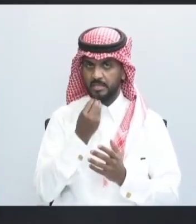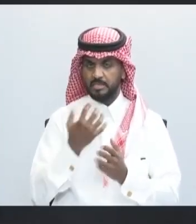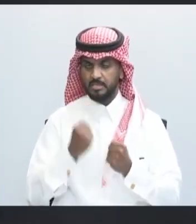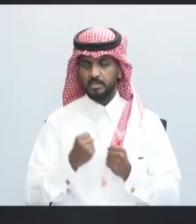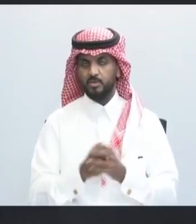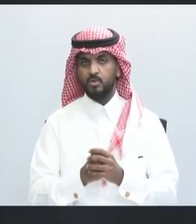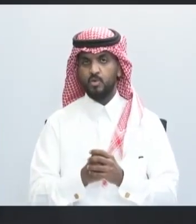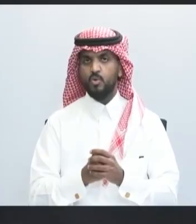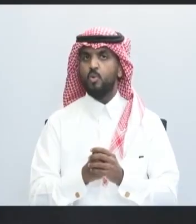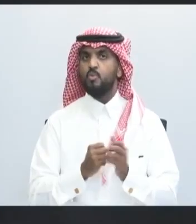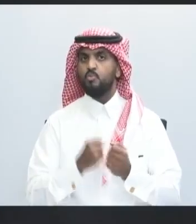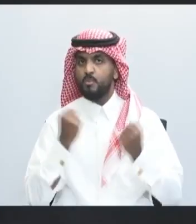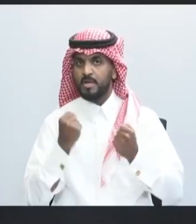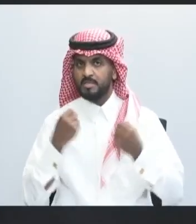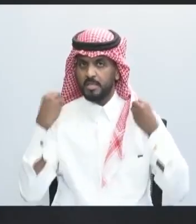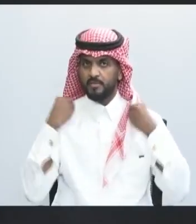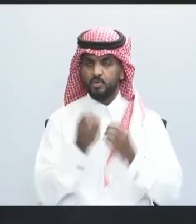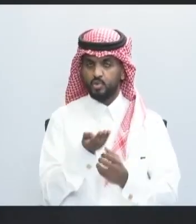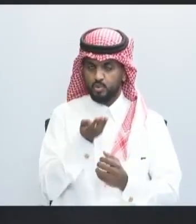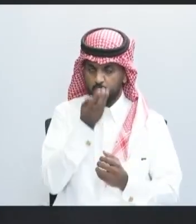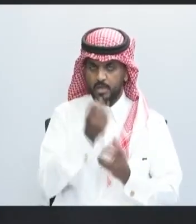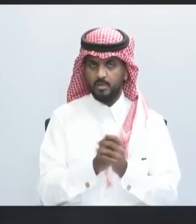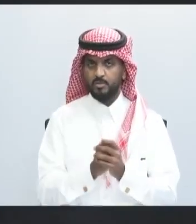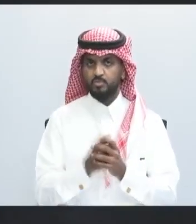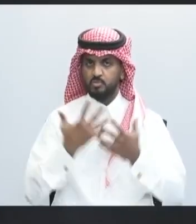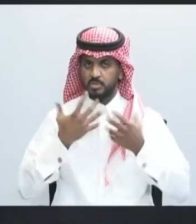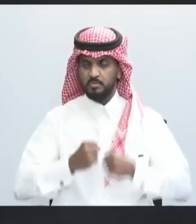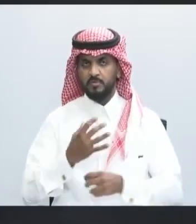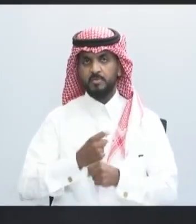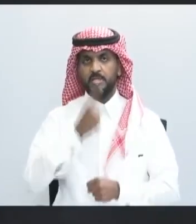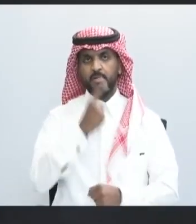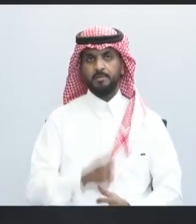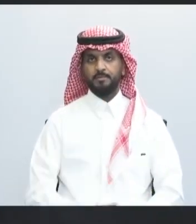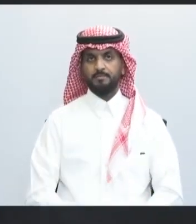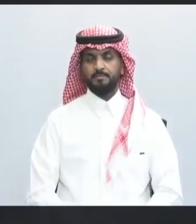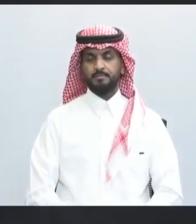وممارسه الرياضه وشرب الماء ودمتم سالمين في امان الله